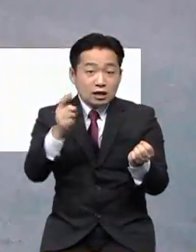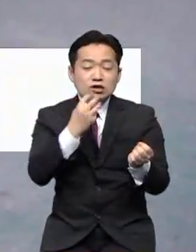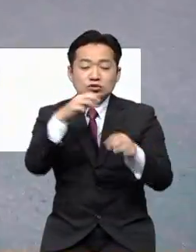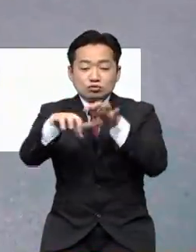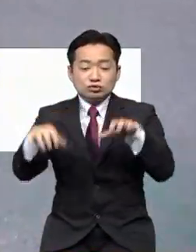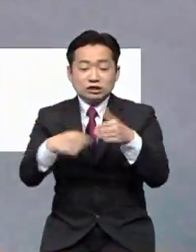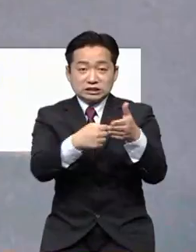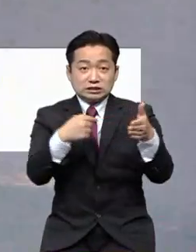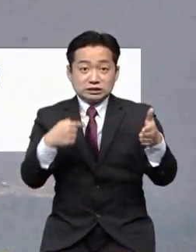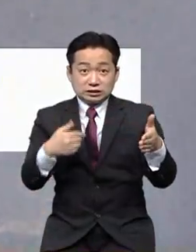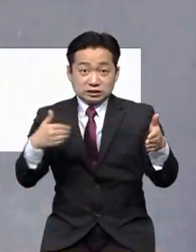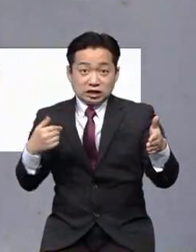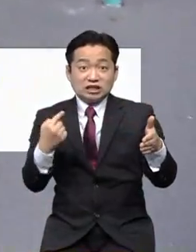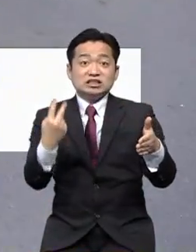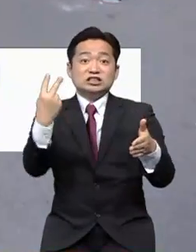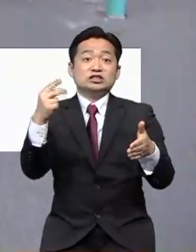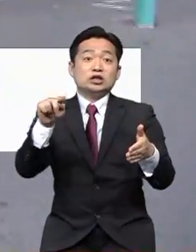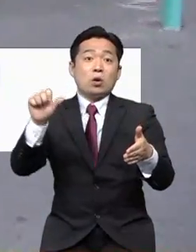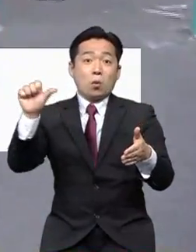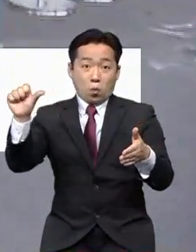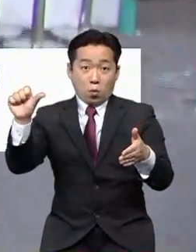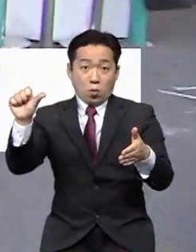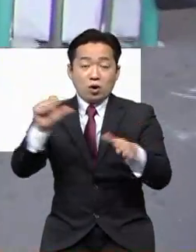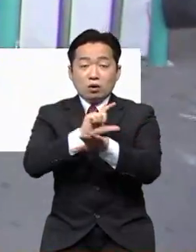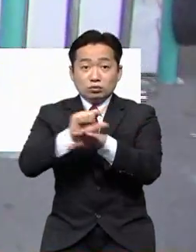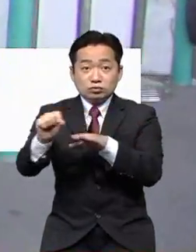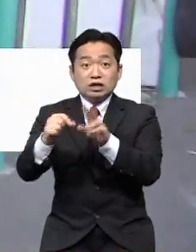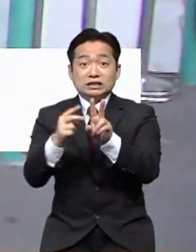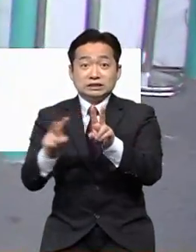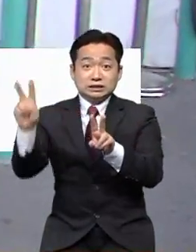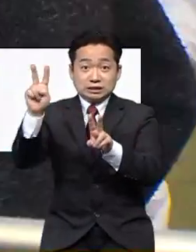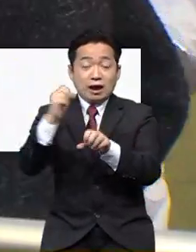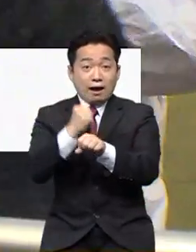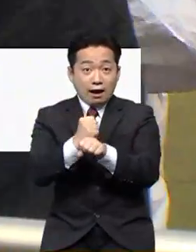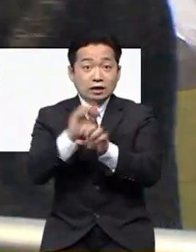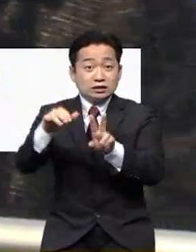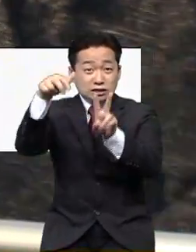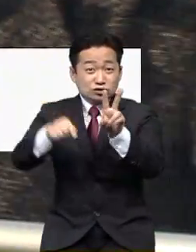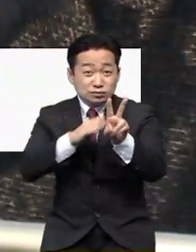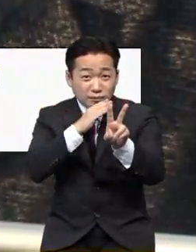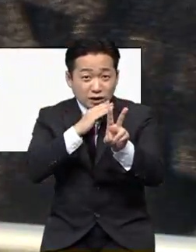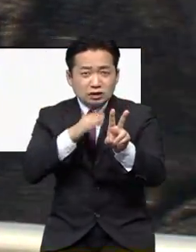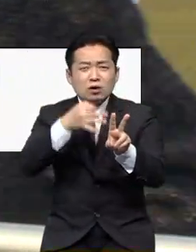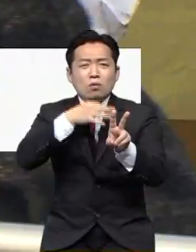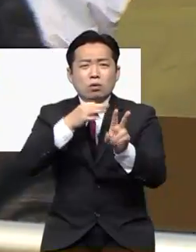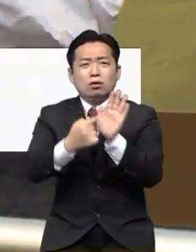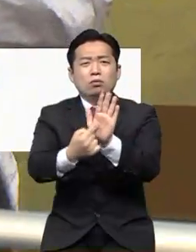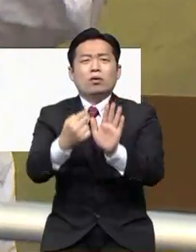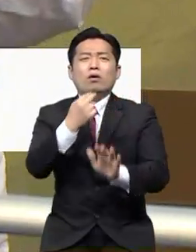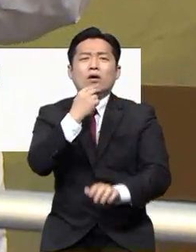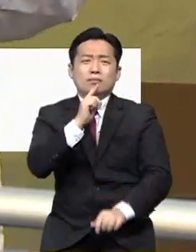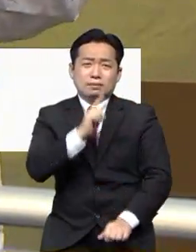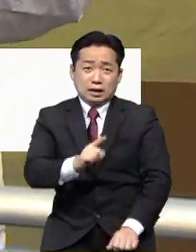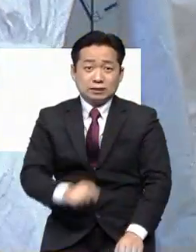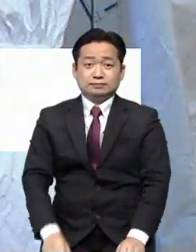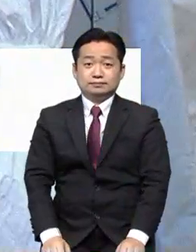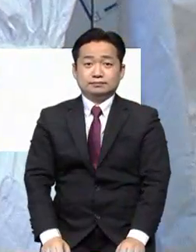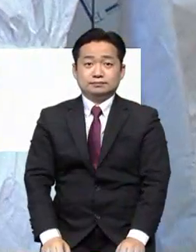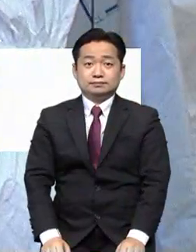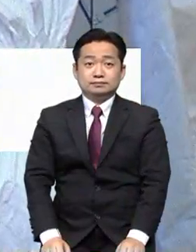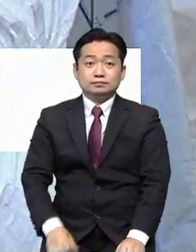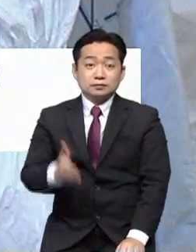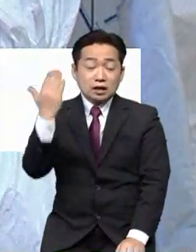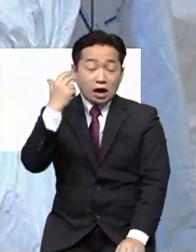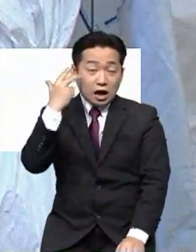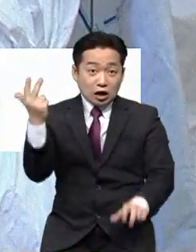수도권 2.5단계, 비수도권 2단계로 거리 두기를 격상한 지 2주가 되지만 효과가 나타나지 않고 있는 겁니다. 지난